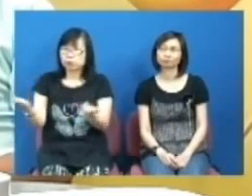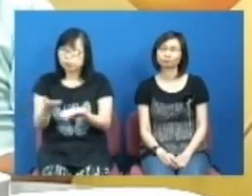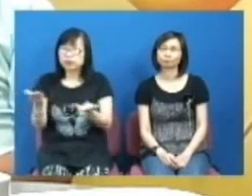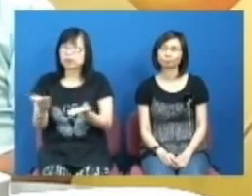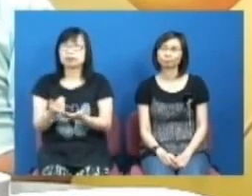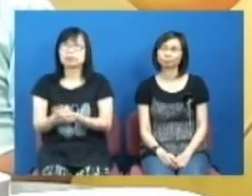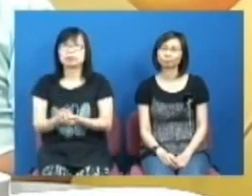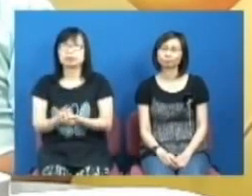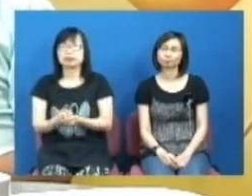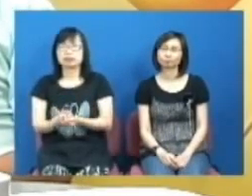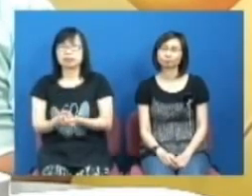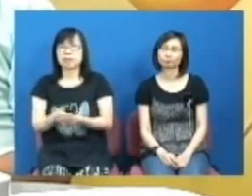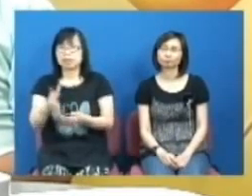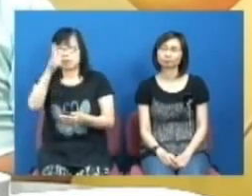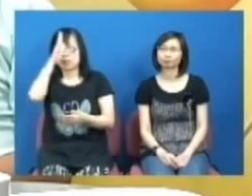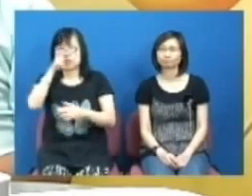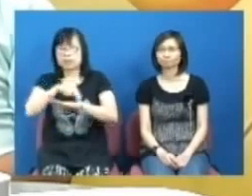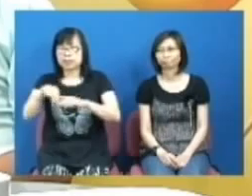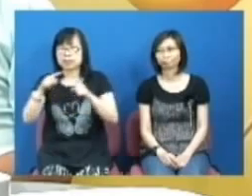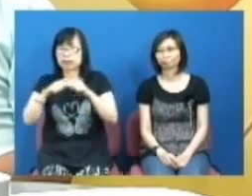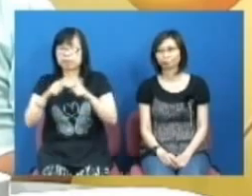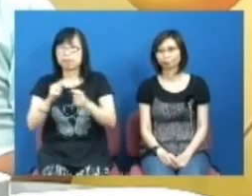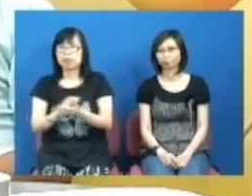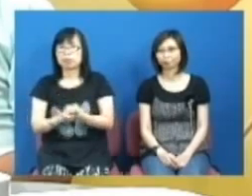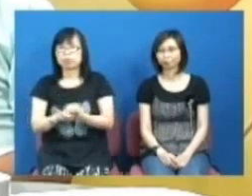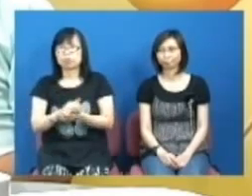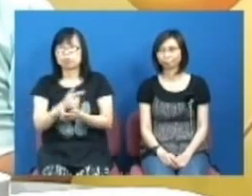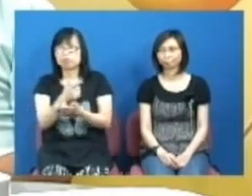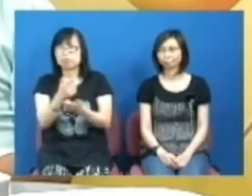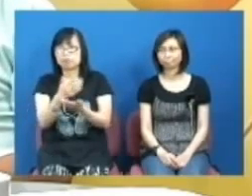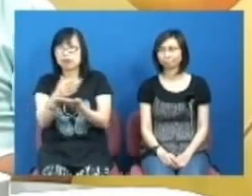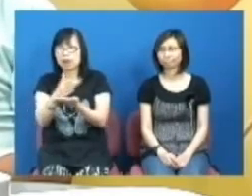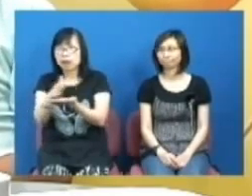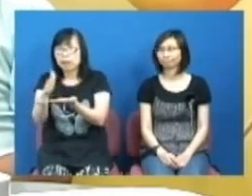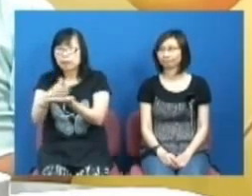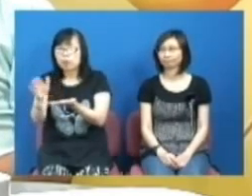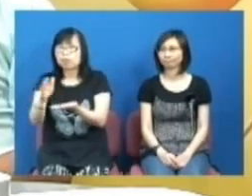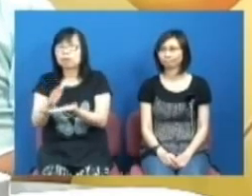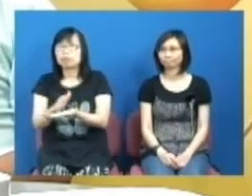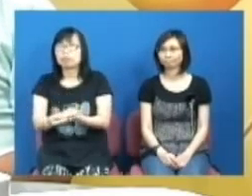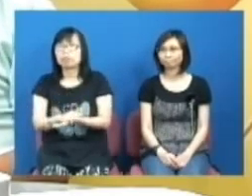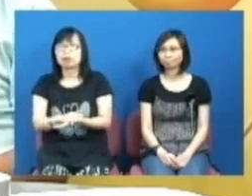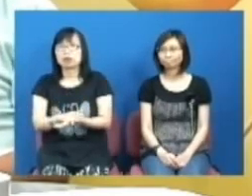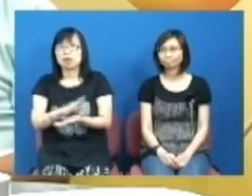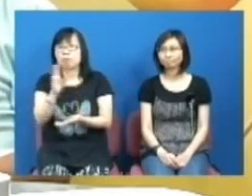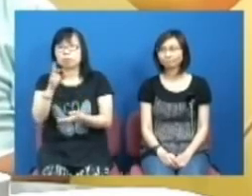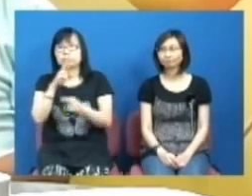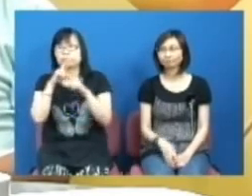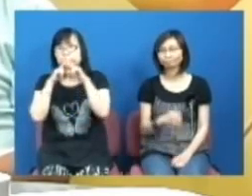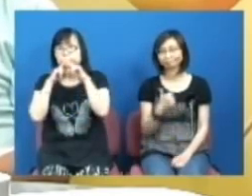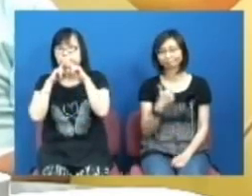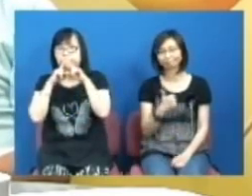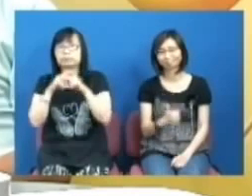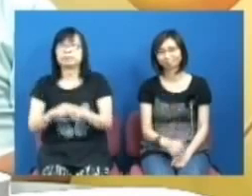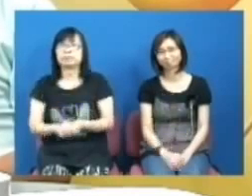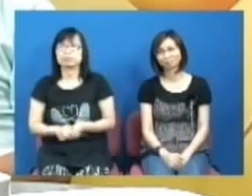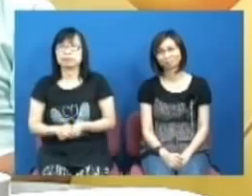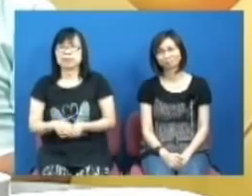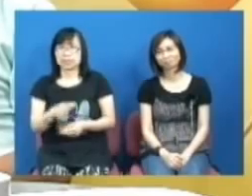嘅政治人物或者政客咧，大部分咧就相當大部分咧就係唔出聲嘅，即